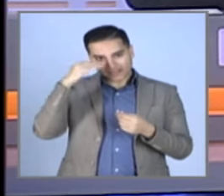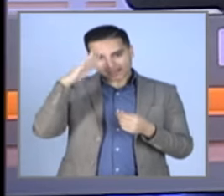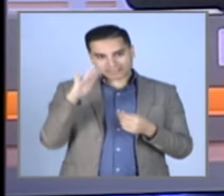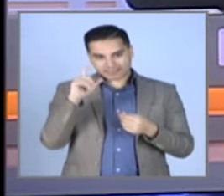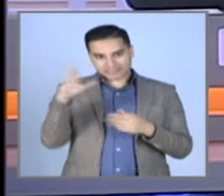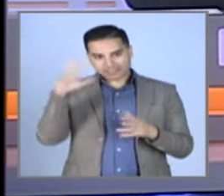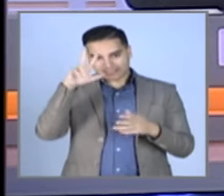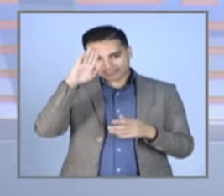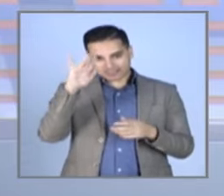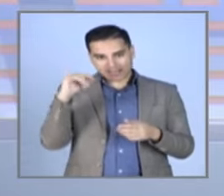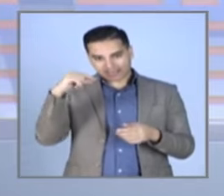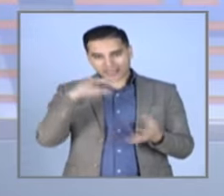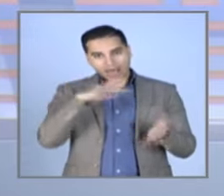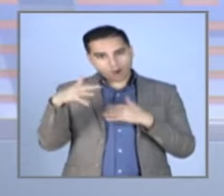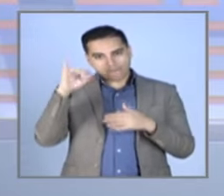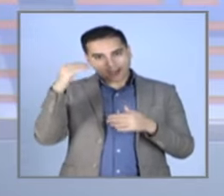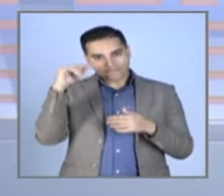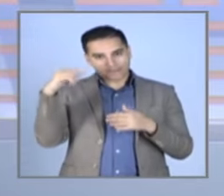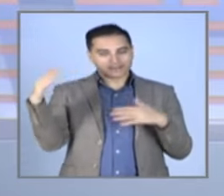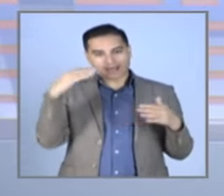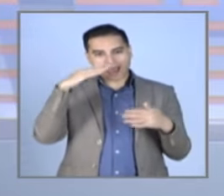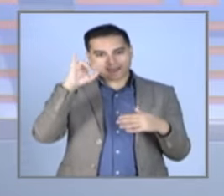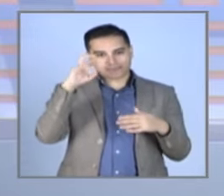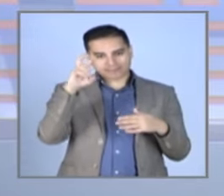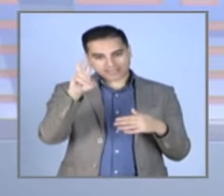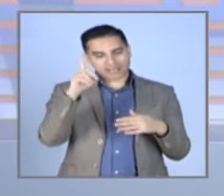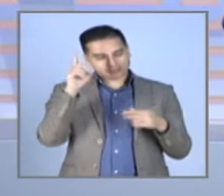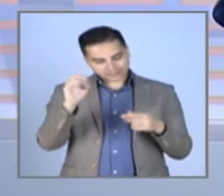السيد أو محمد حمزة ممكن. برافو عليك حسين السيد،